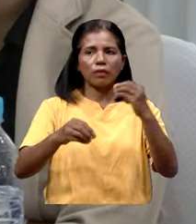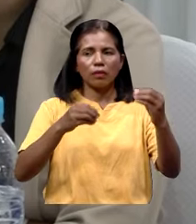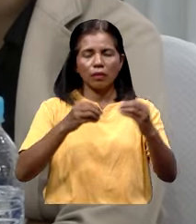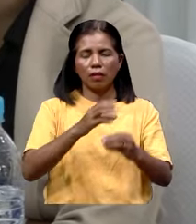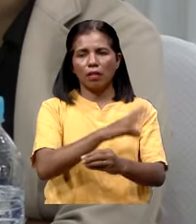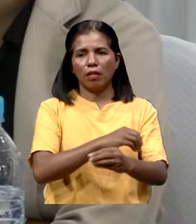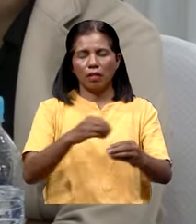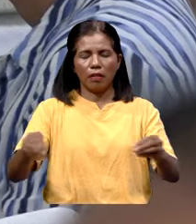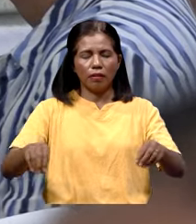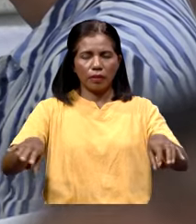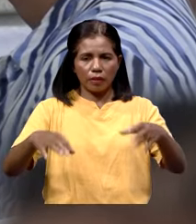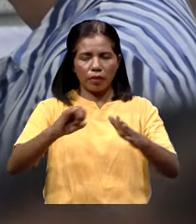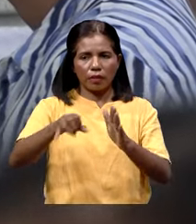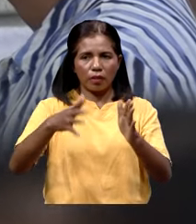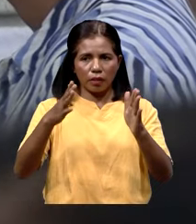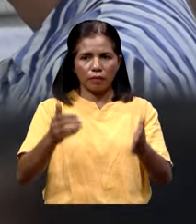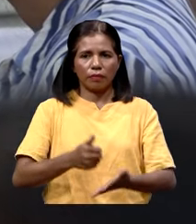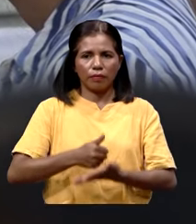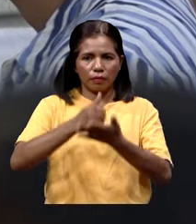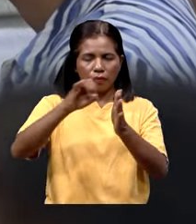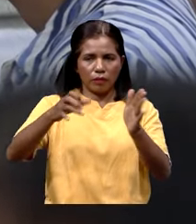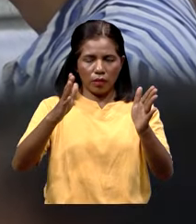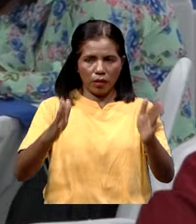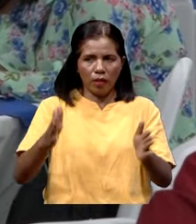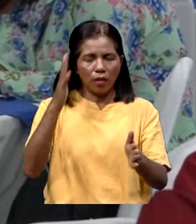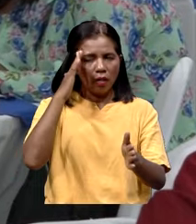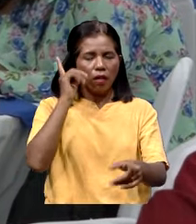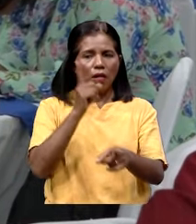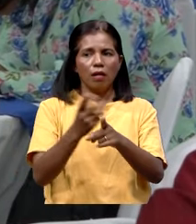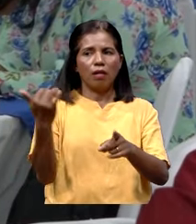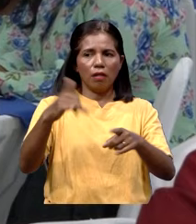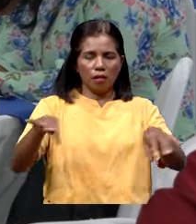kodigo etika jornalista nian, nun ebe la zuda jornalista sira, hatene lo sira ni